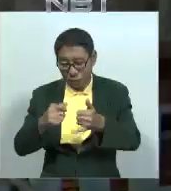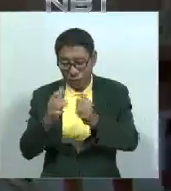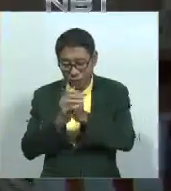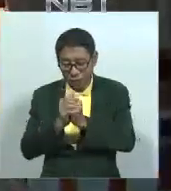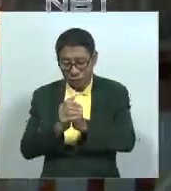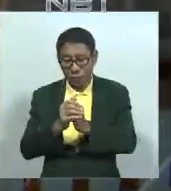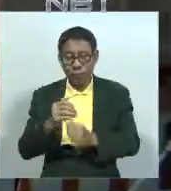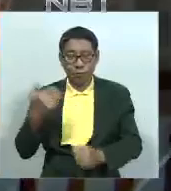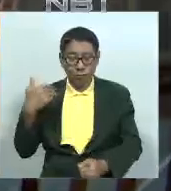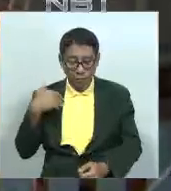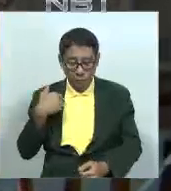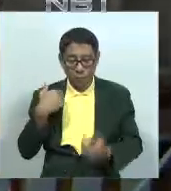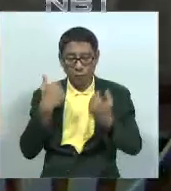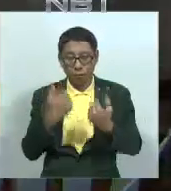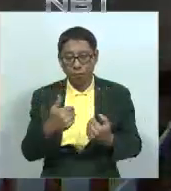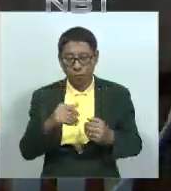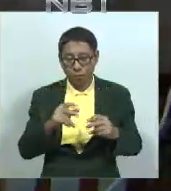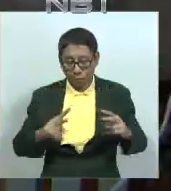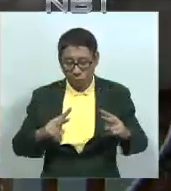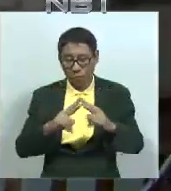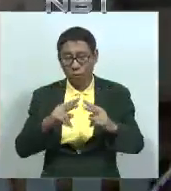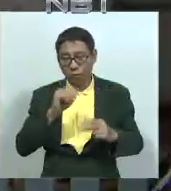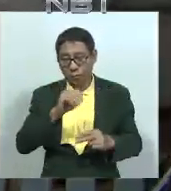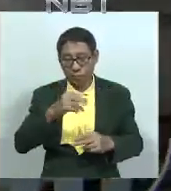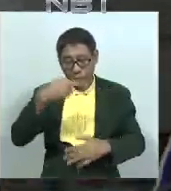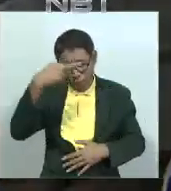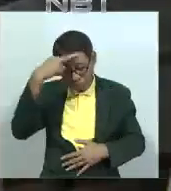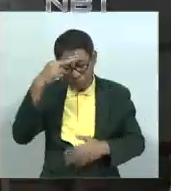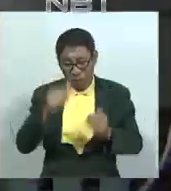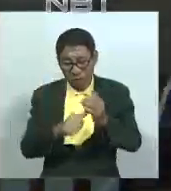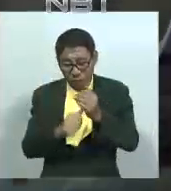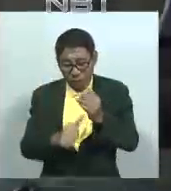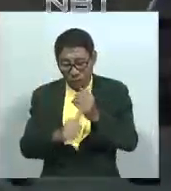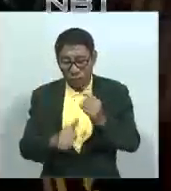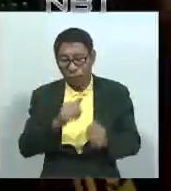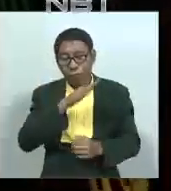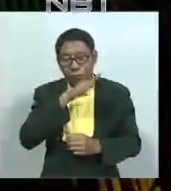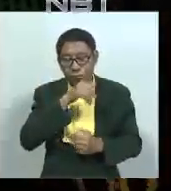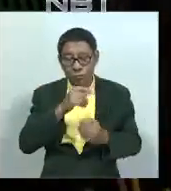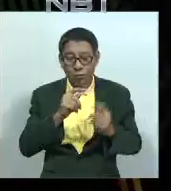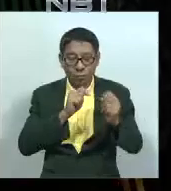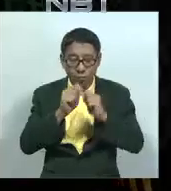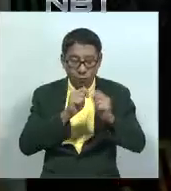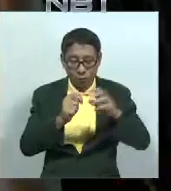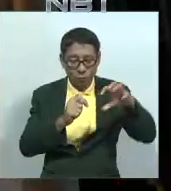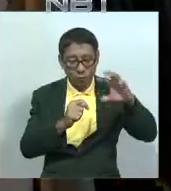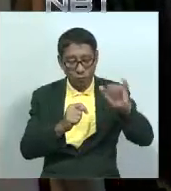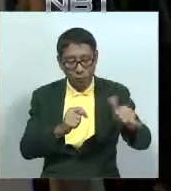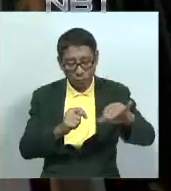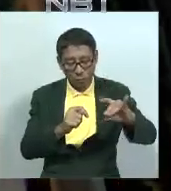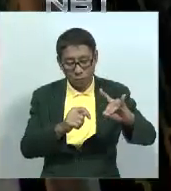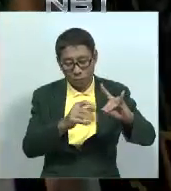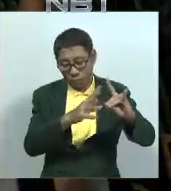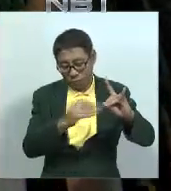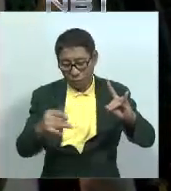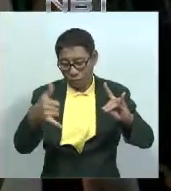จีนและมองโกเลียด้วยโดยกรมควบคุมโรคขอย้ำว่าโรคอหิวาแอฟริกาในสุกรไม่สามารถติดต่อจากสัตว์สู่คนได้แต่ก็แ